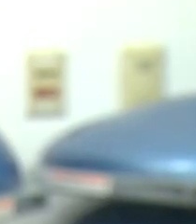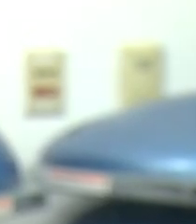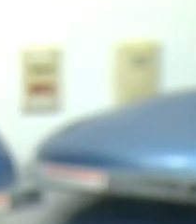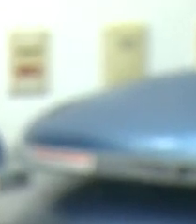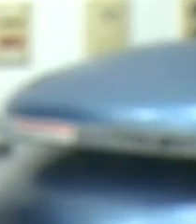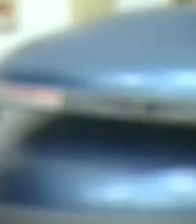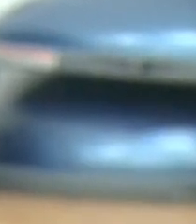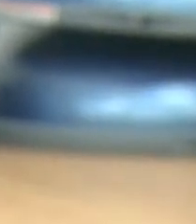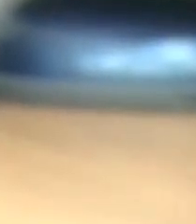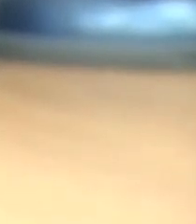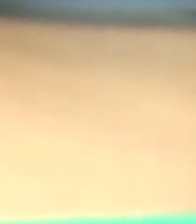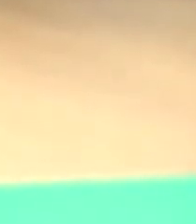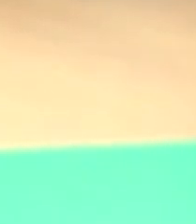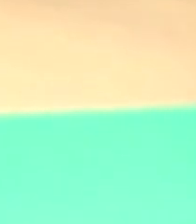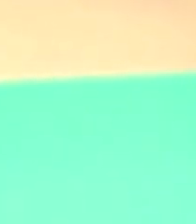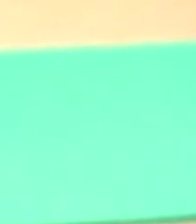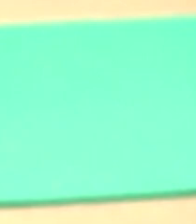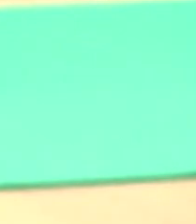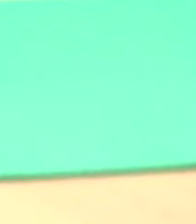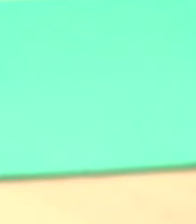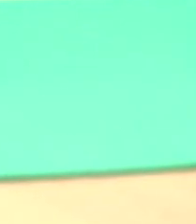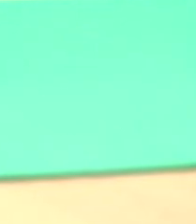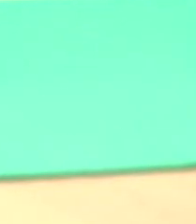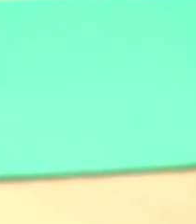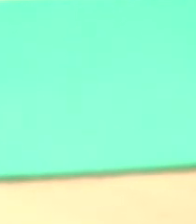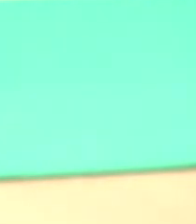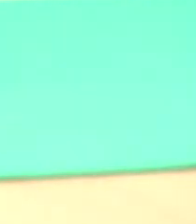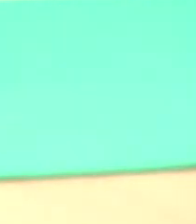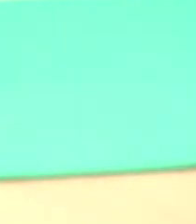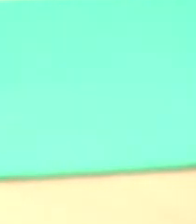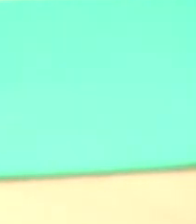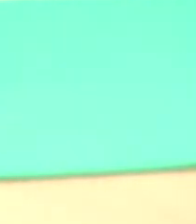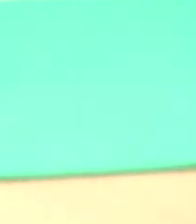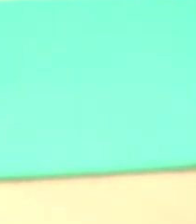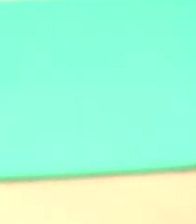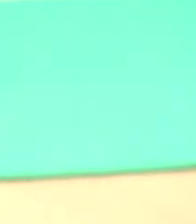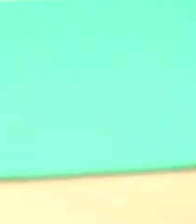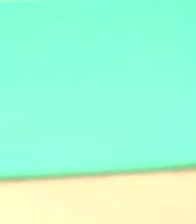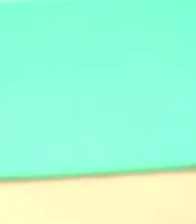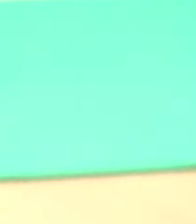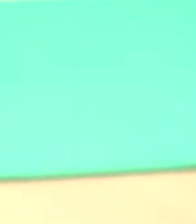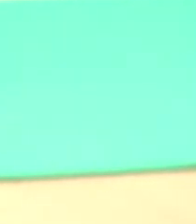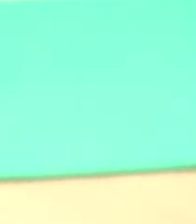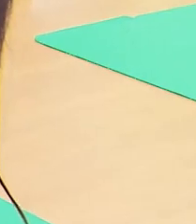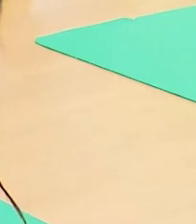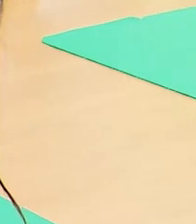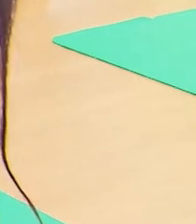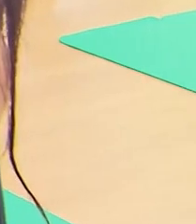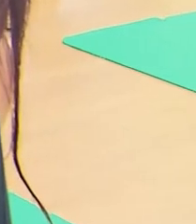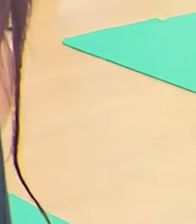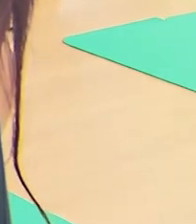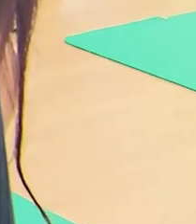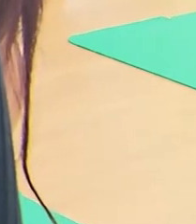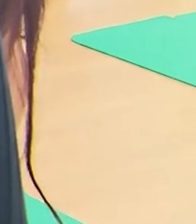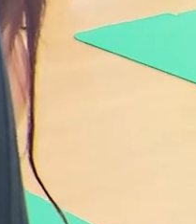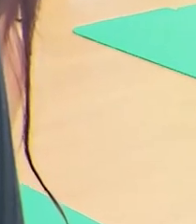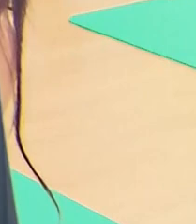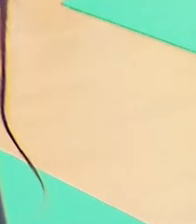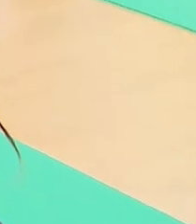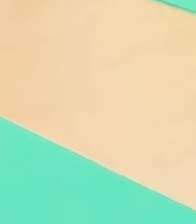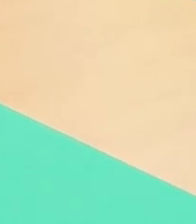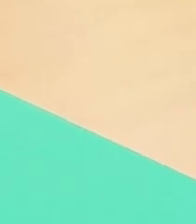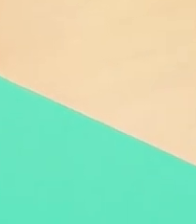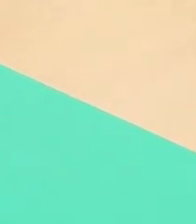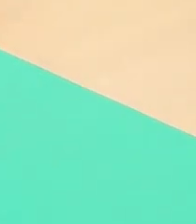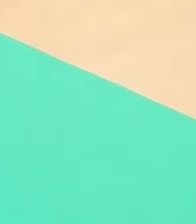요통 환자들이 두 달간 실제로 해보고 효험을 본 운동입니다. 여러분 중에 허리가 아픈 분 계시다면 꾸준히 실천해 보시면서